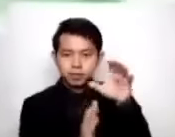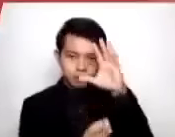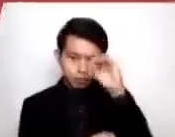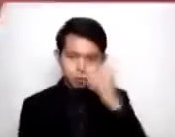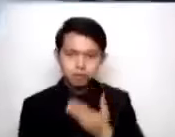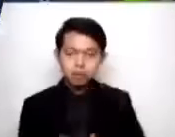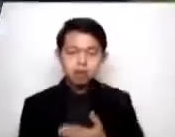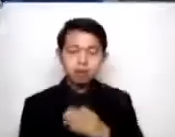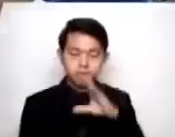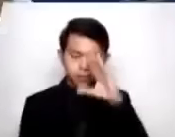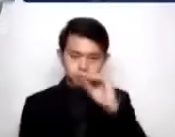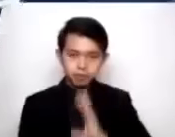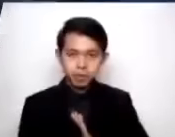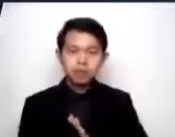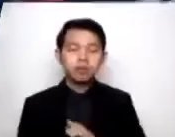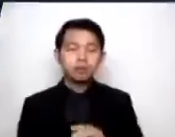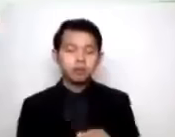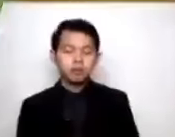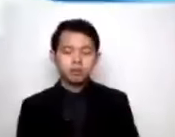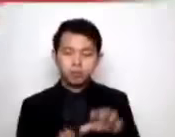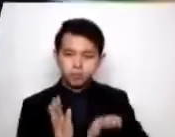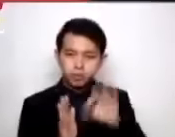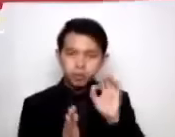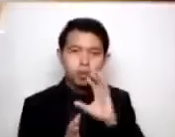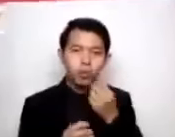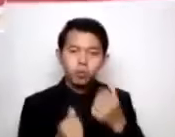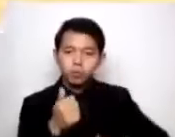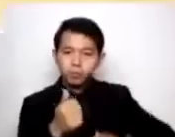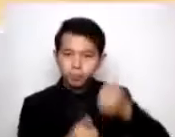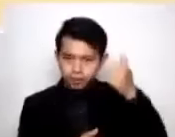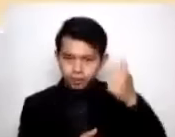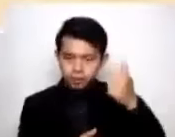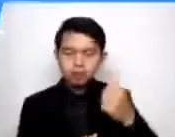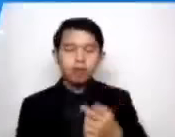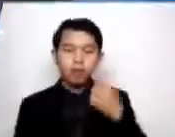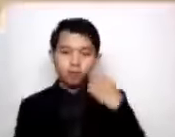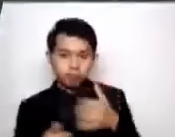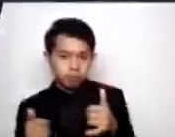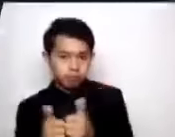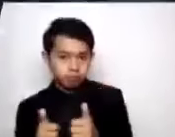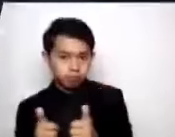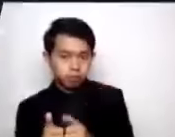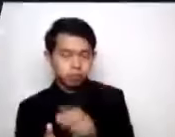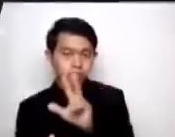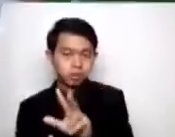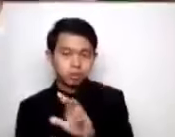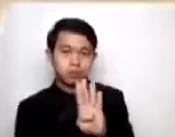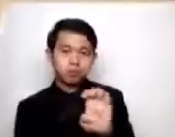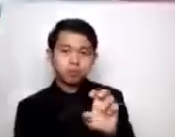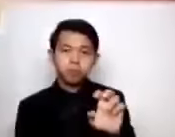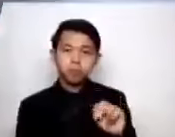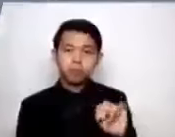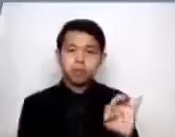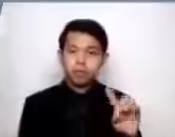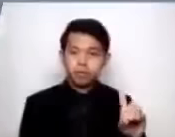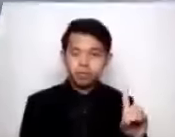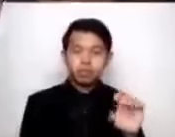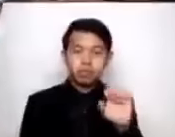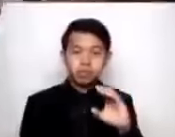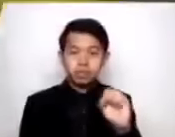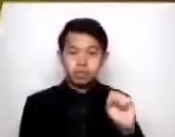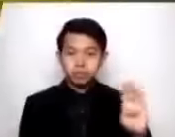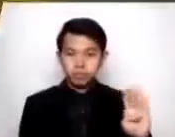ang kampyonato o kakasapa para sa Game 3 ang Binil Blazers. Mapapanood ang Game 2 bukas 2:30 p.m. live